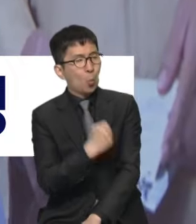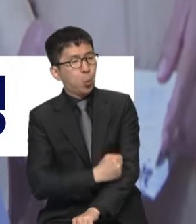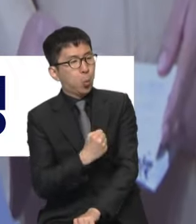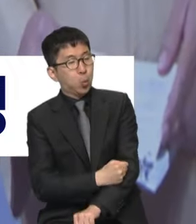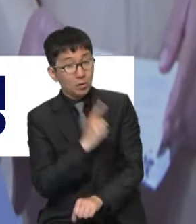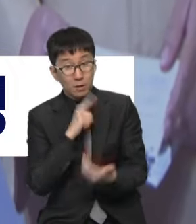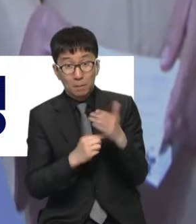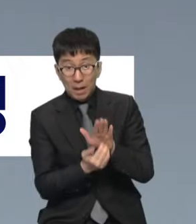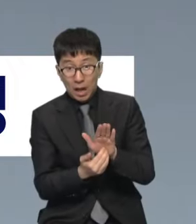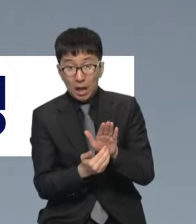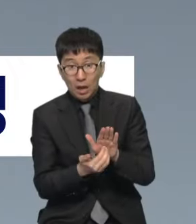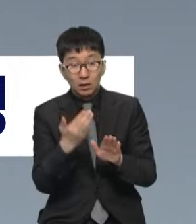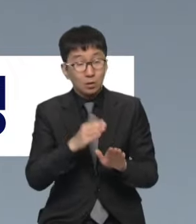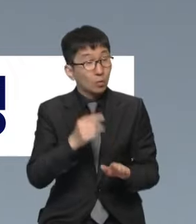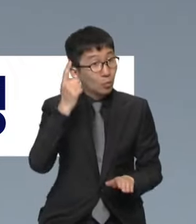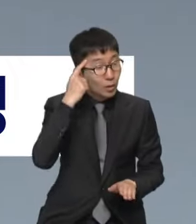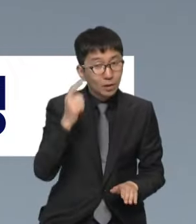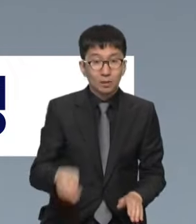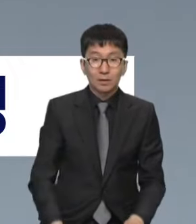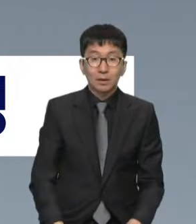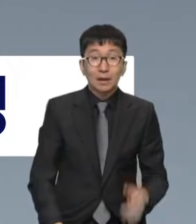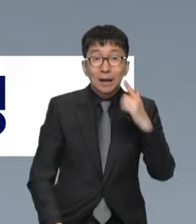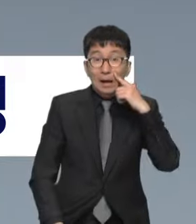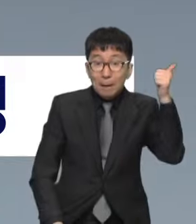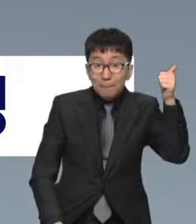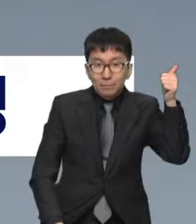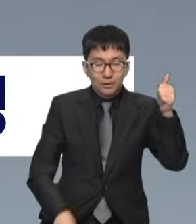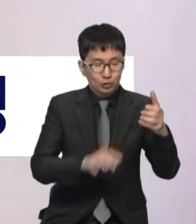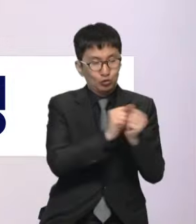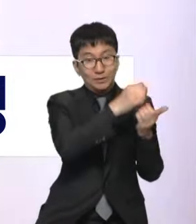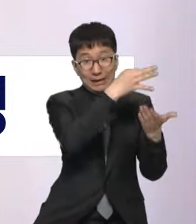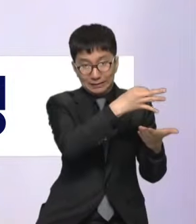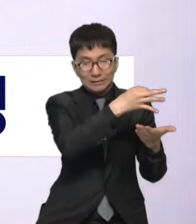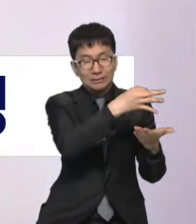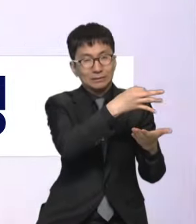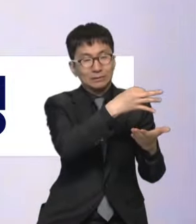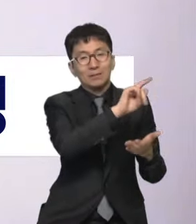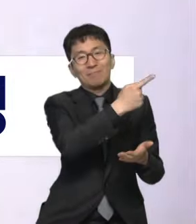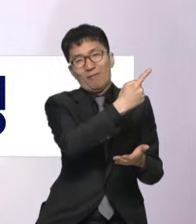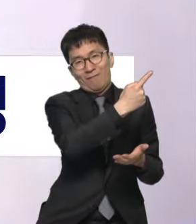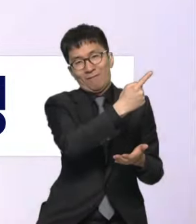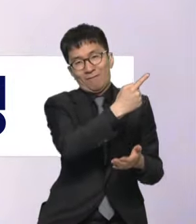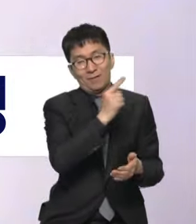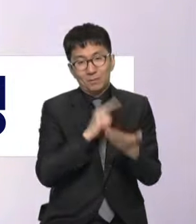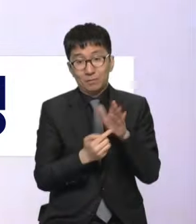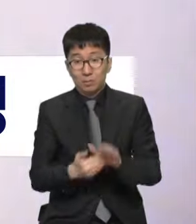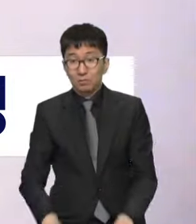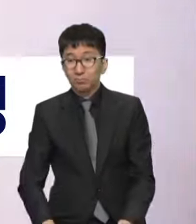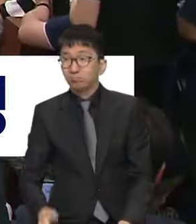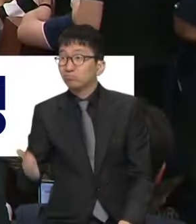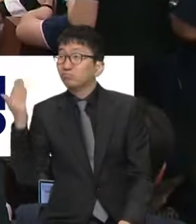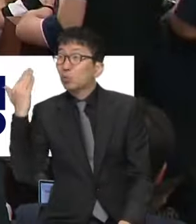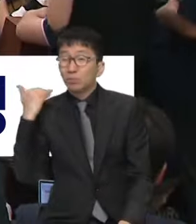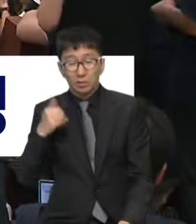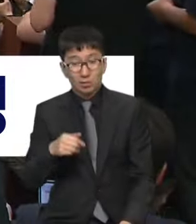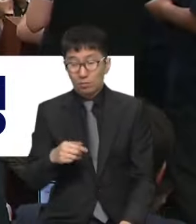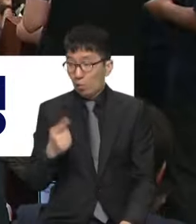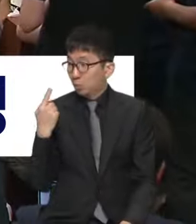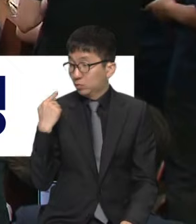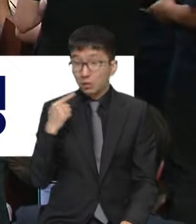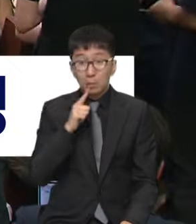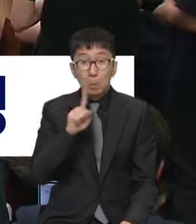선대회장 사망 시점 주당 가격을 100원으로 계산했습니다. 최 회장 측이 어제 당시 주당 가격은 1,000원인데 잘못